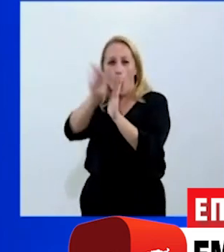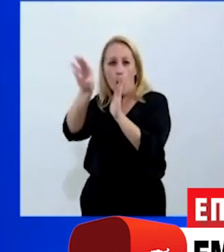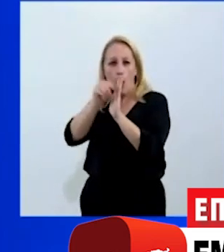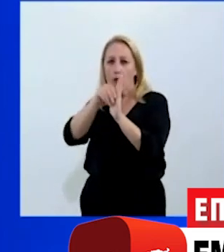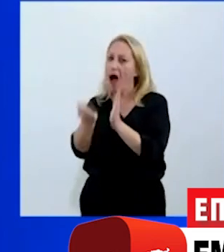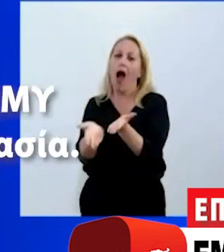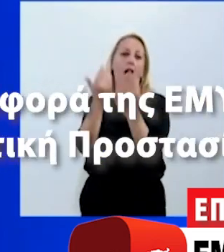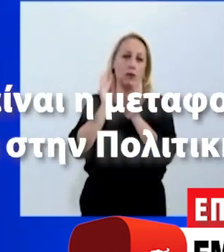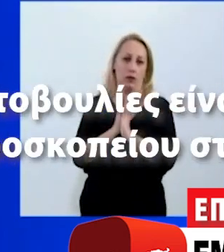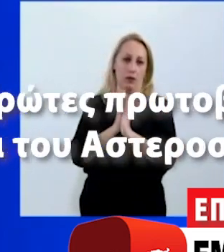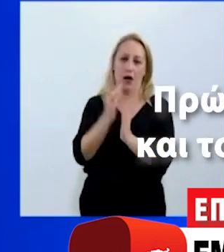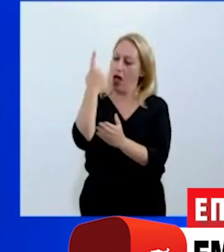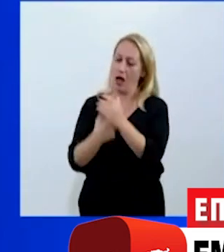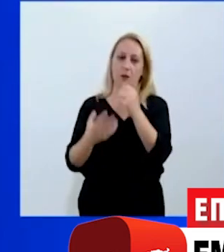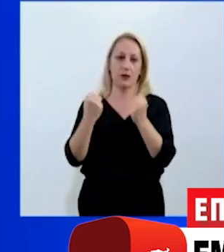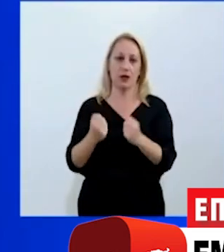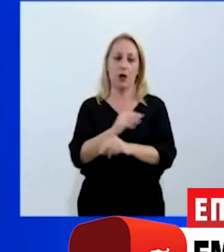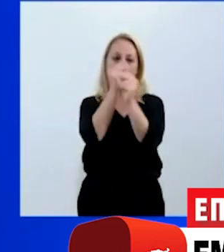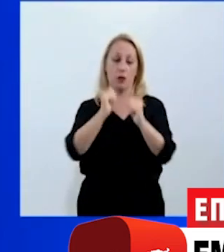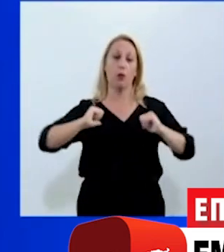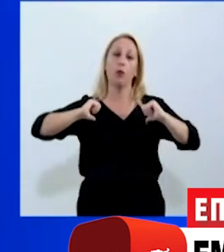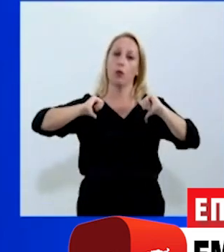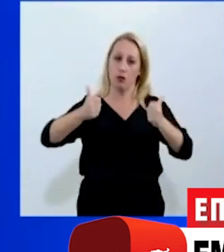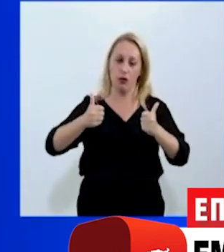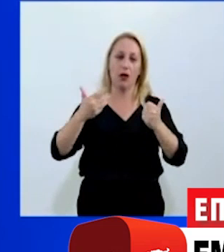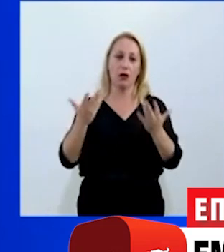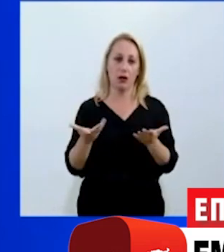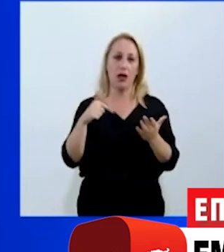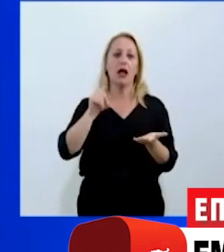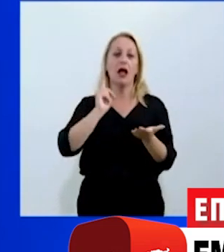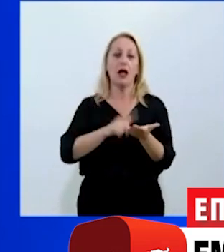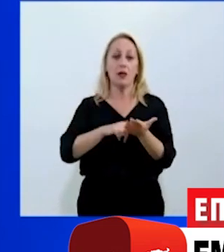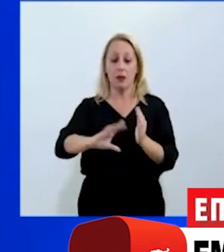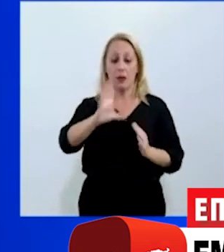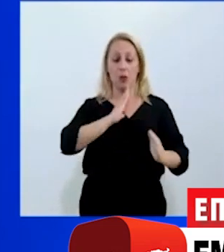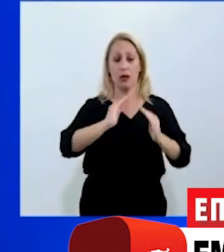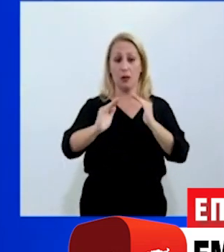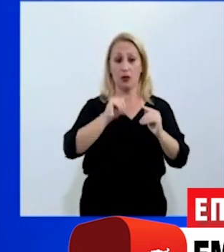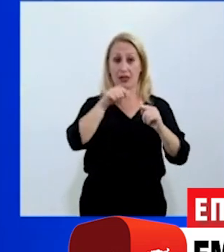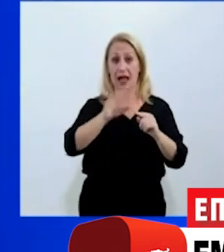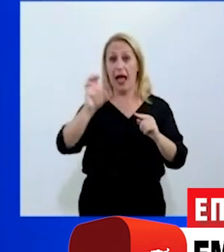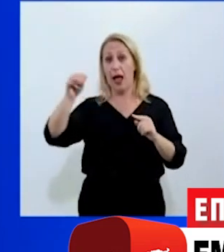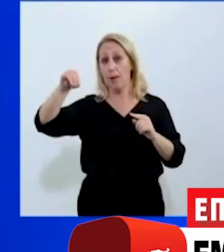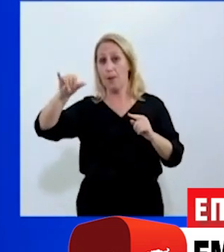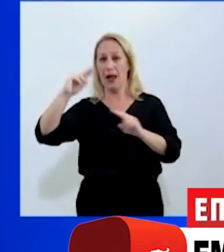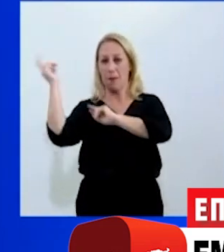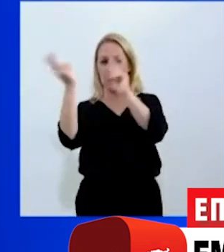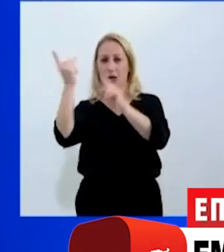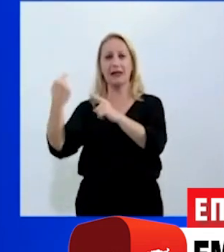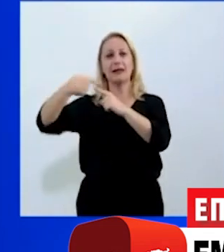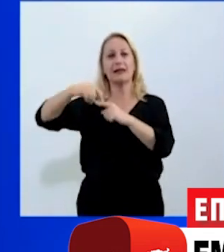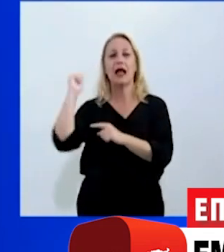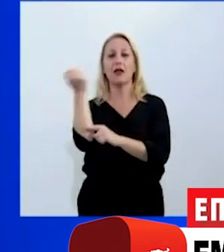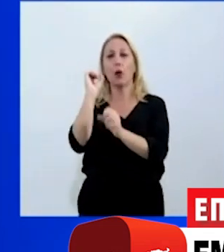όπως είπε χαρακτηριστικά πρώτες πρωτοβουλίες είναι η μεταφορά της μη και του αστεροσκοπείου στην πολιτική προστασία ο